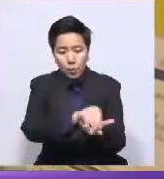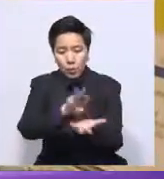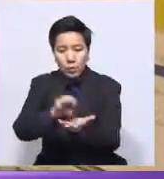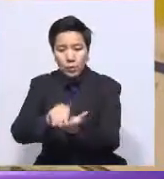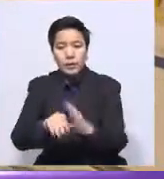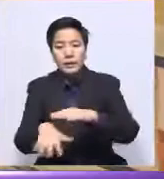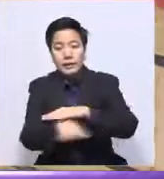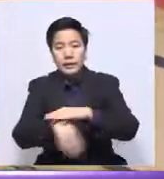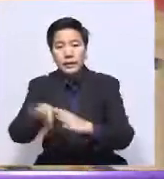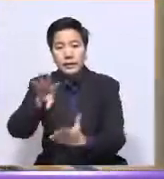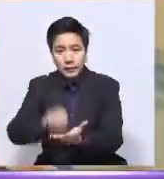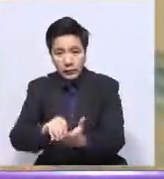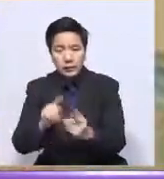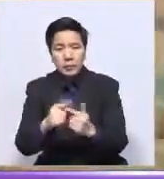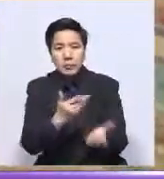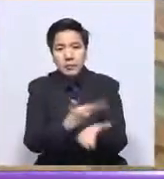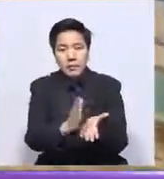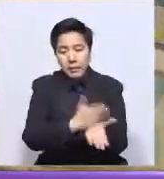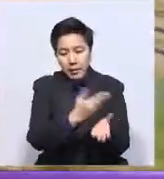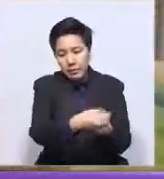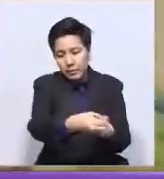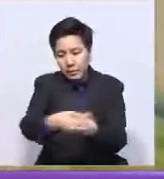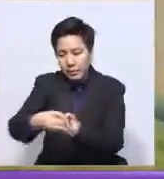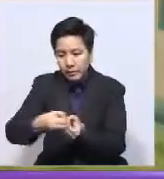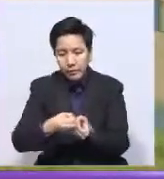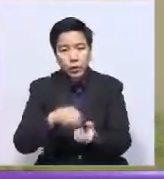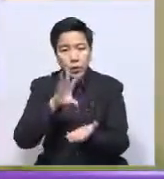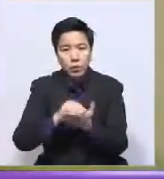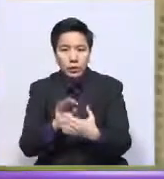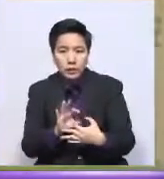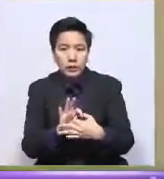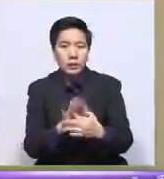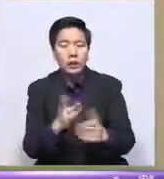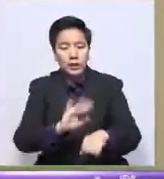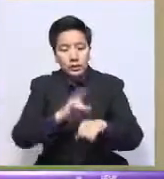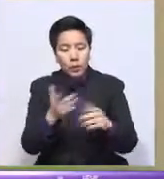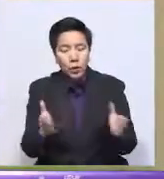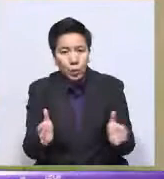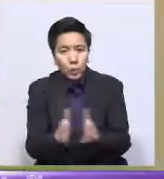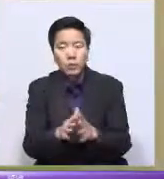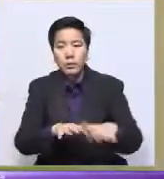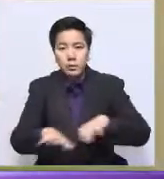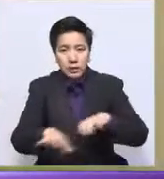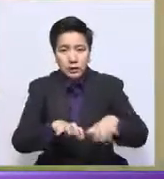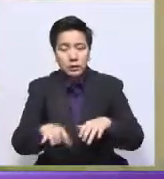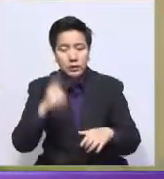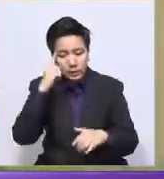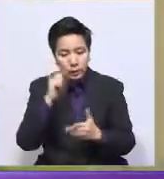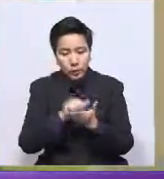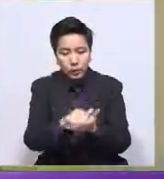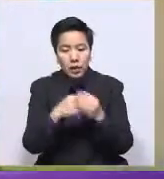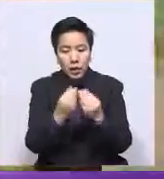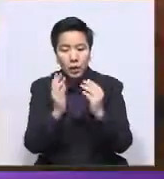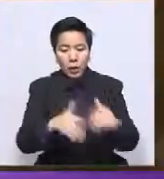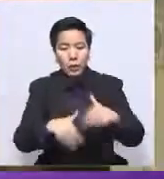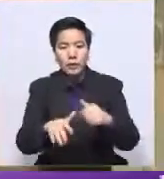างพื้นฐานเพื่อให้เกิดการแบ่งปันและเชื่อมโยงข้อมูลการใช้ทรัพยากรร่วมกันเพื่อบริหารงานและให้บริการประชาชนได้อย่